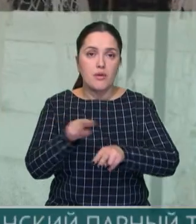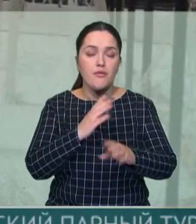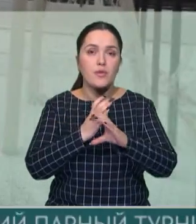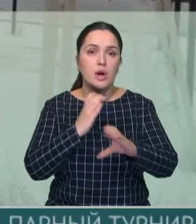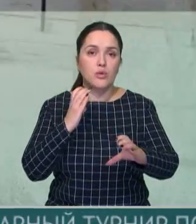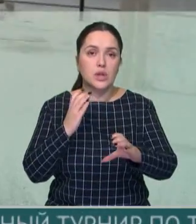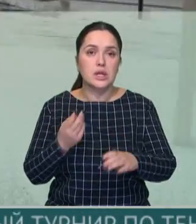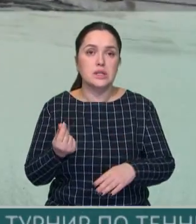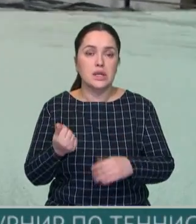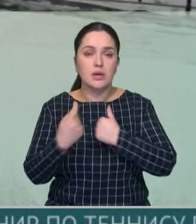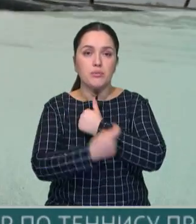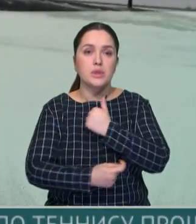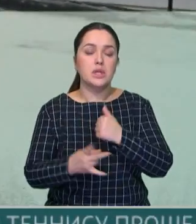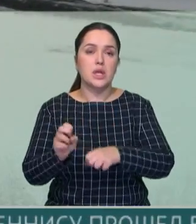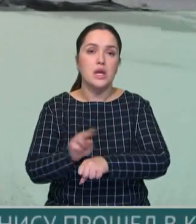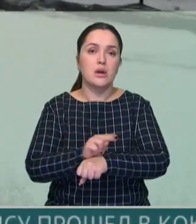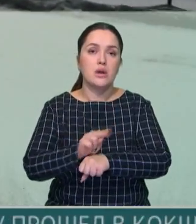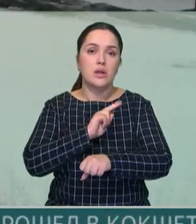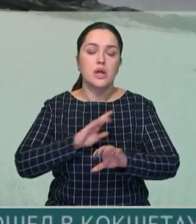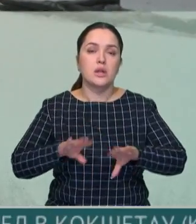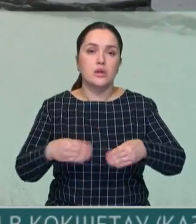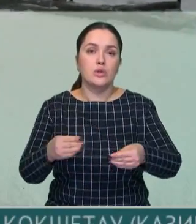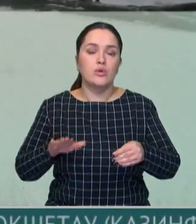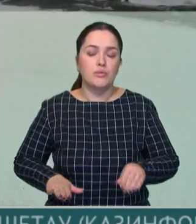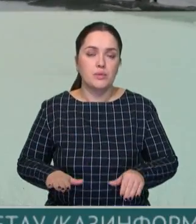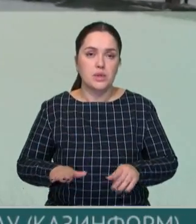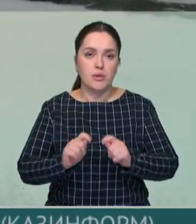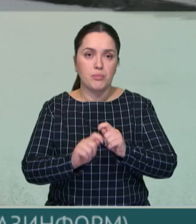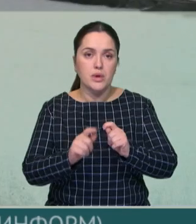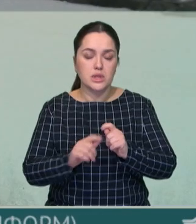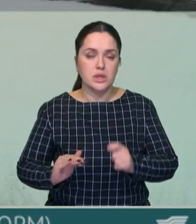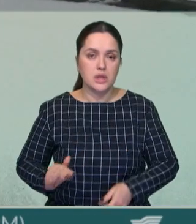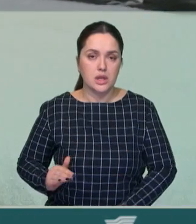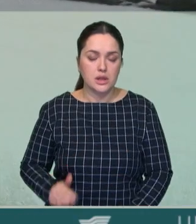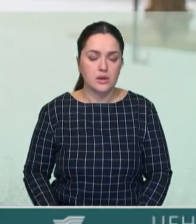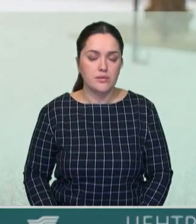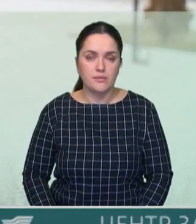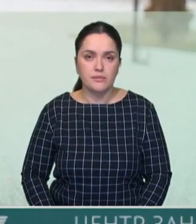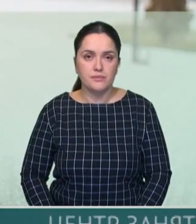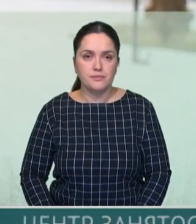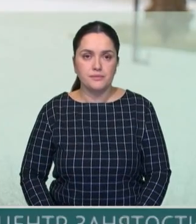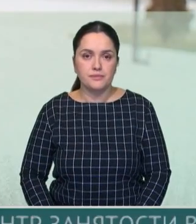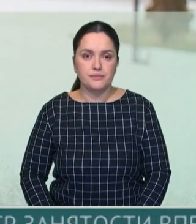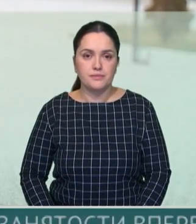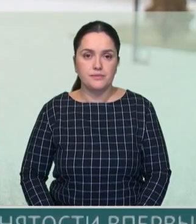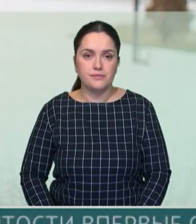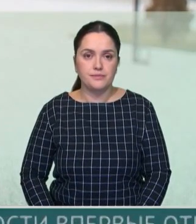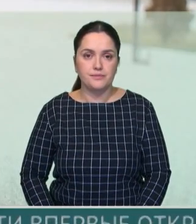осмотрщиком вагонов. Деньги или материалы на ремонтные работы дают местные меценаты.